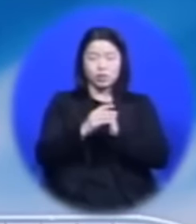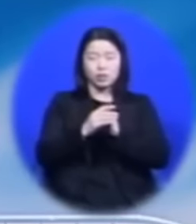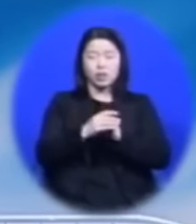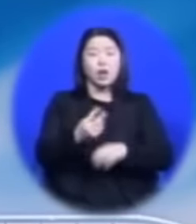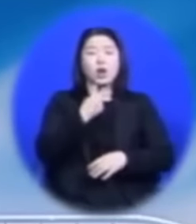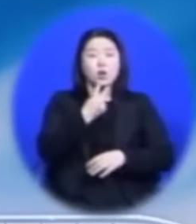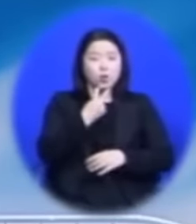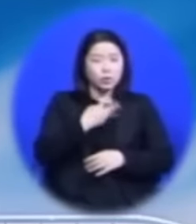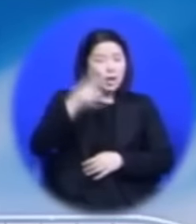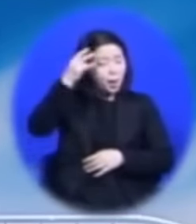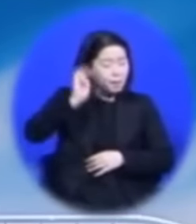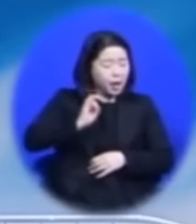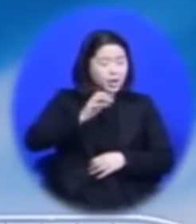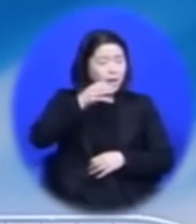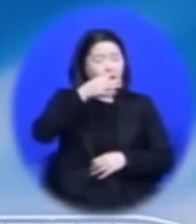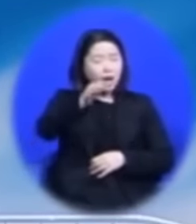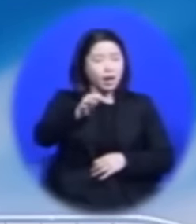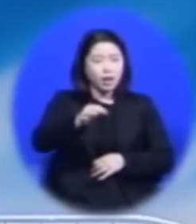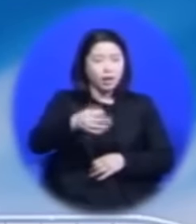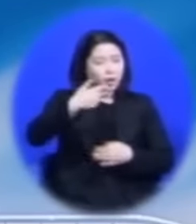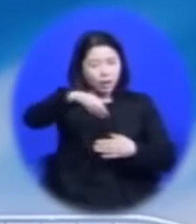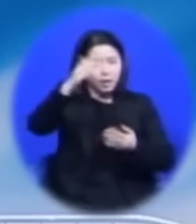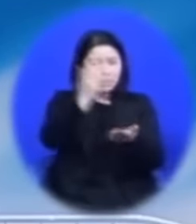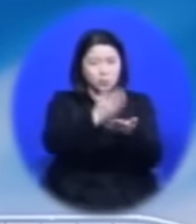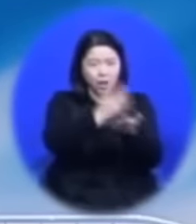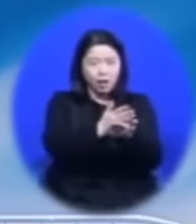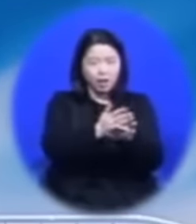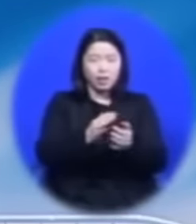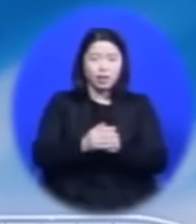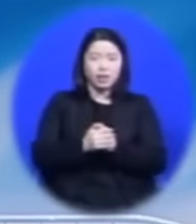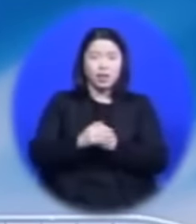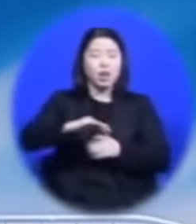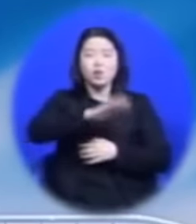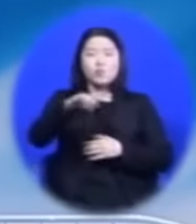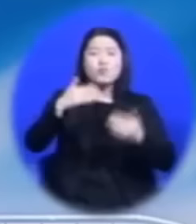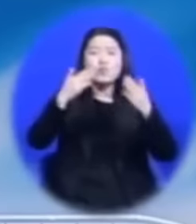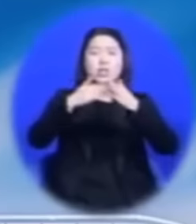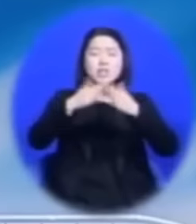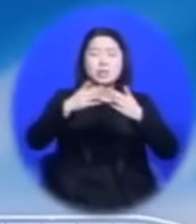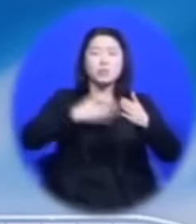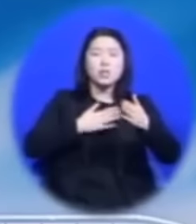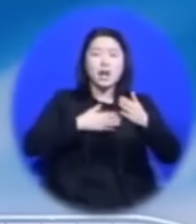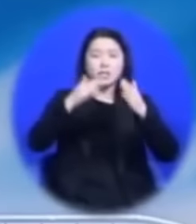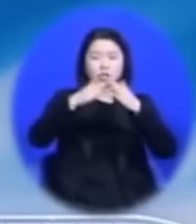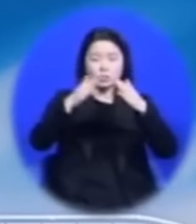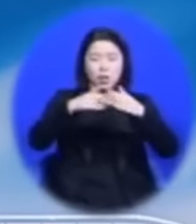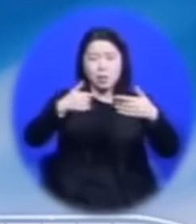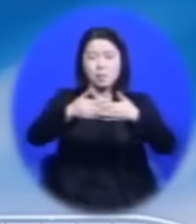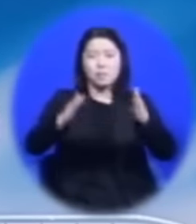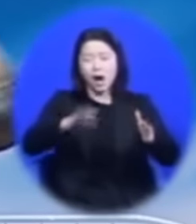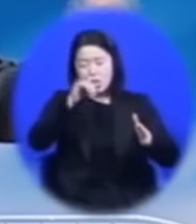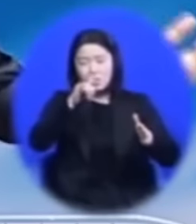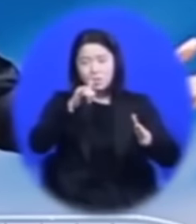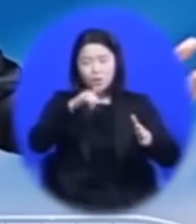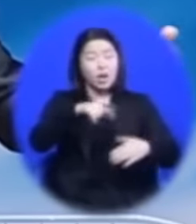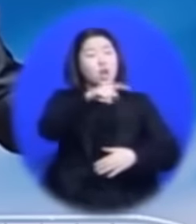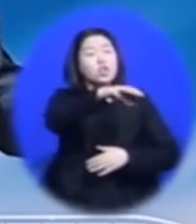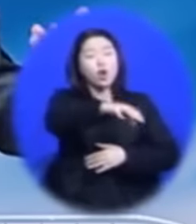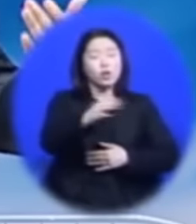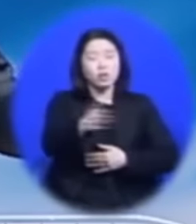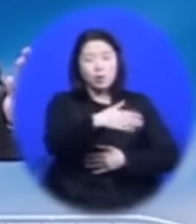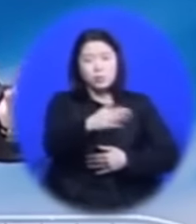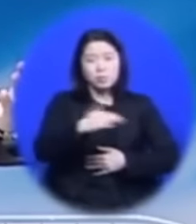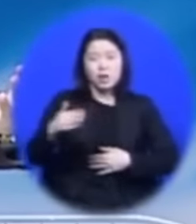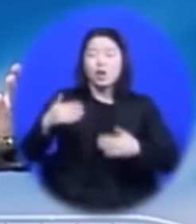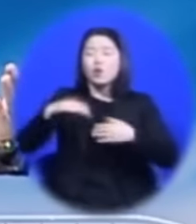요셉! 마리아! 가지마! 우리 집에는 방 있어. 우리 집에는 여기는 없지만